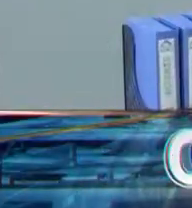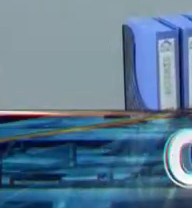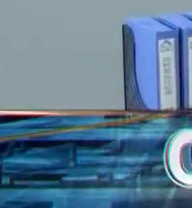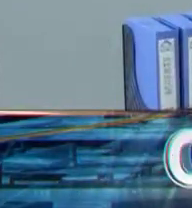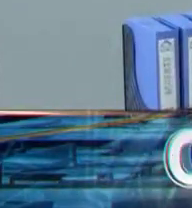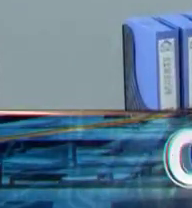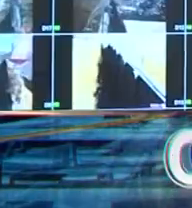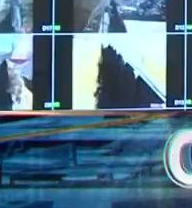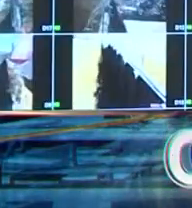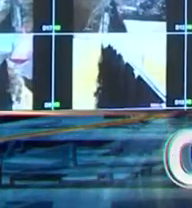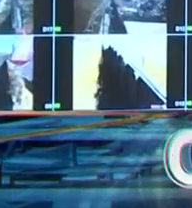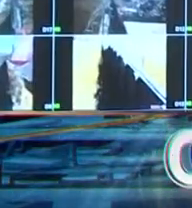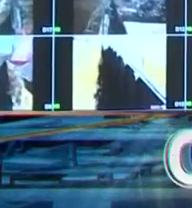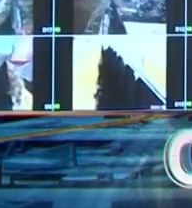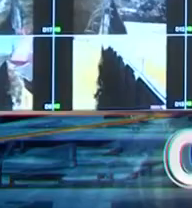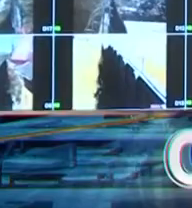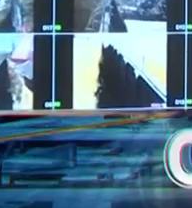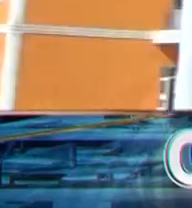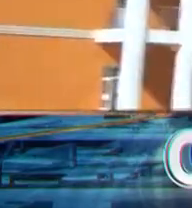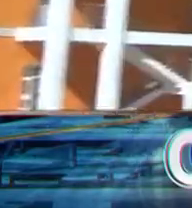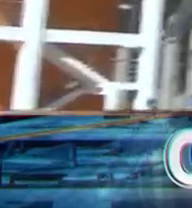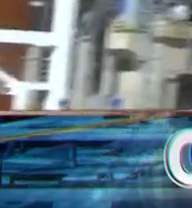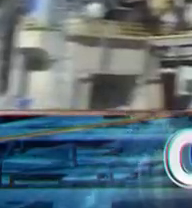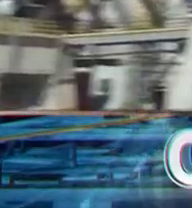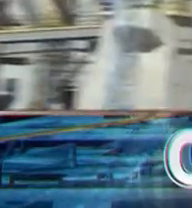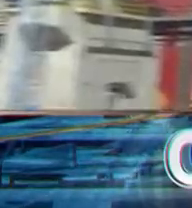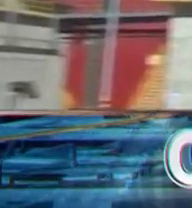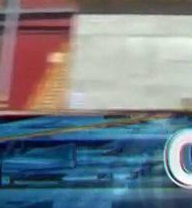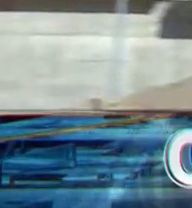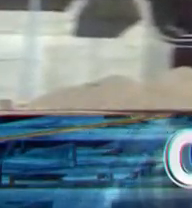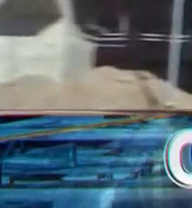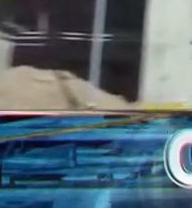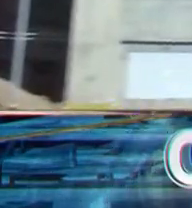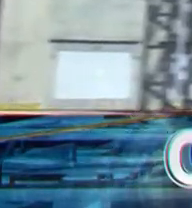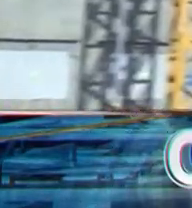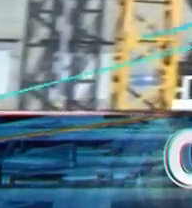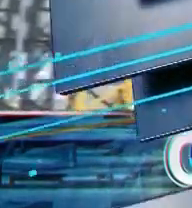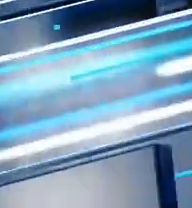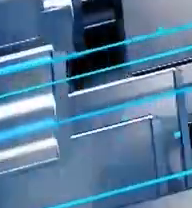В первых рядах в Алматинской области появится крупнейший в стране цементный завод.